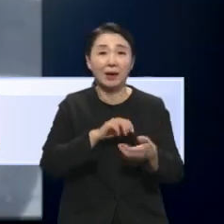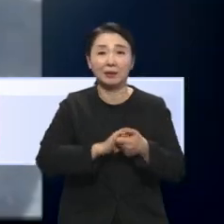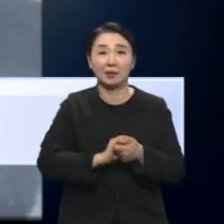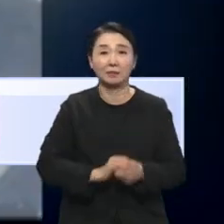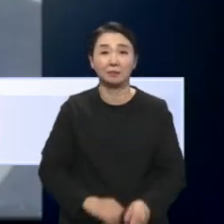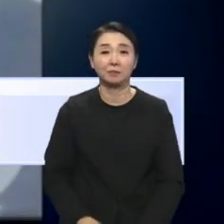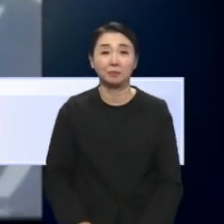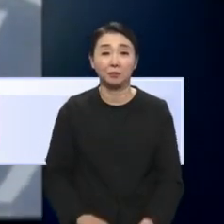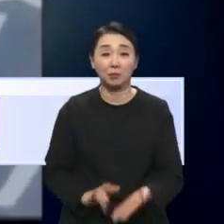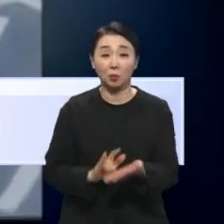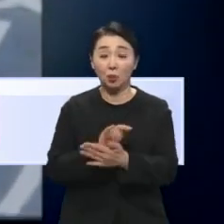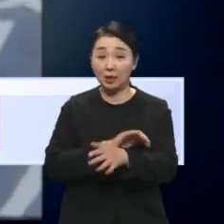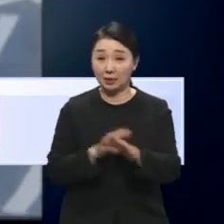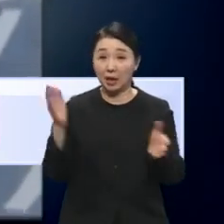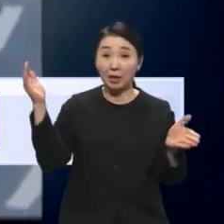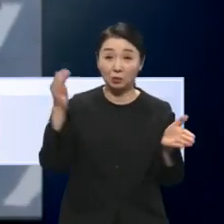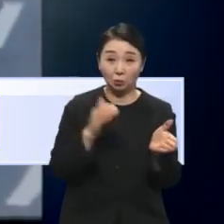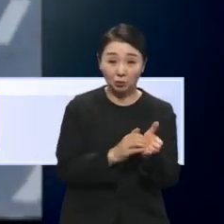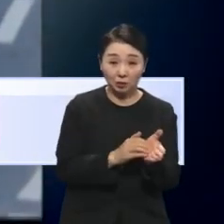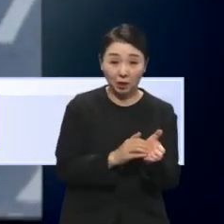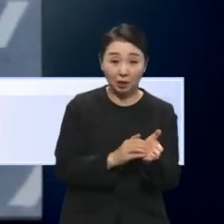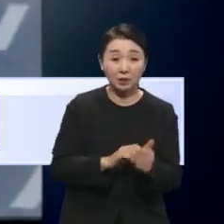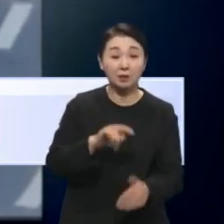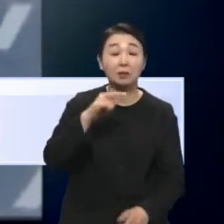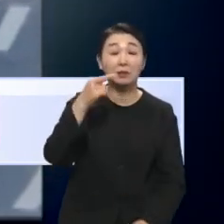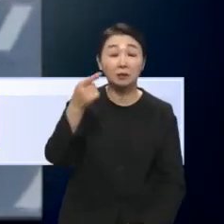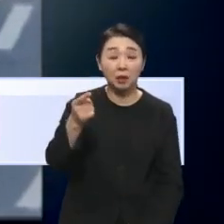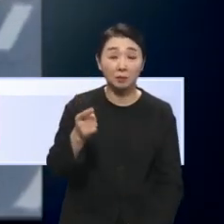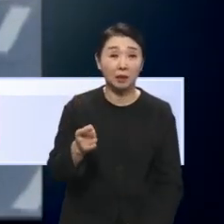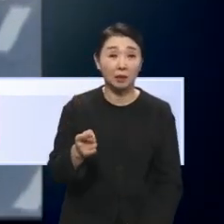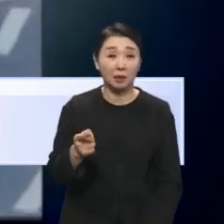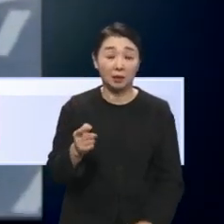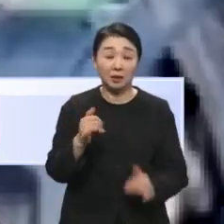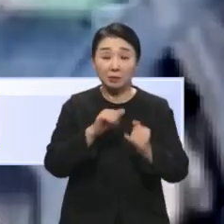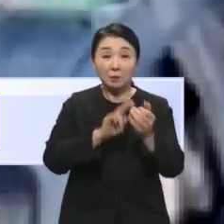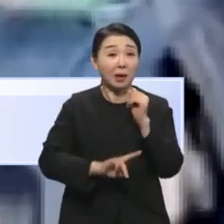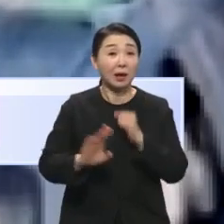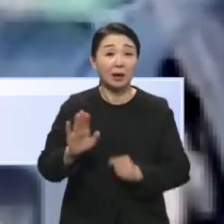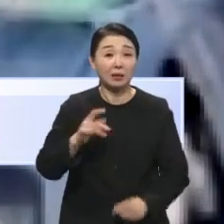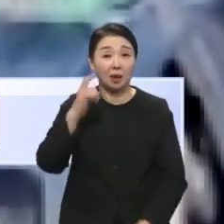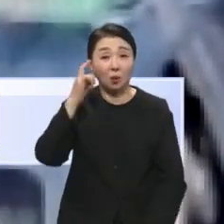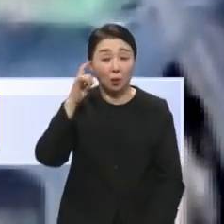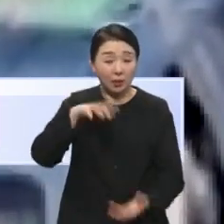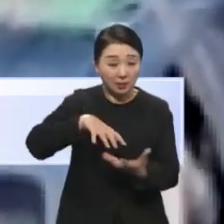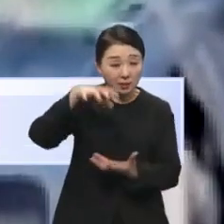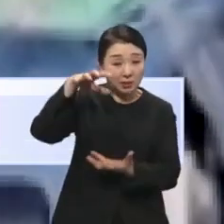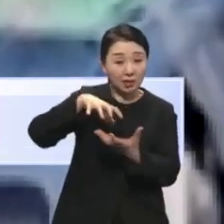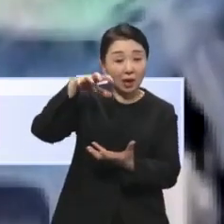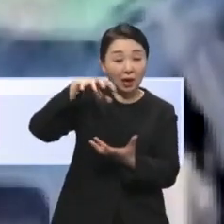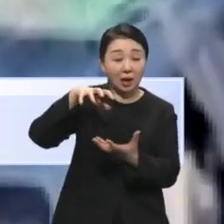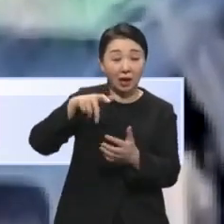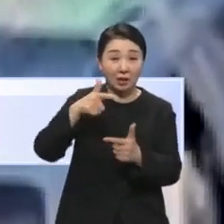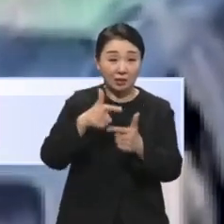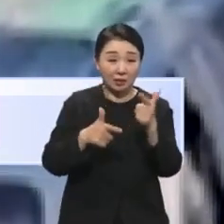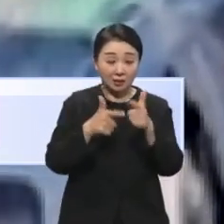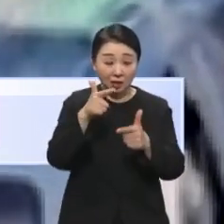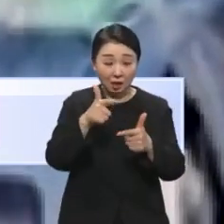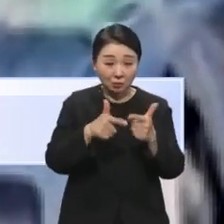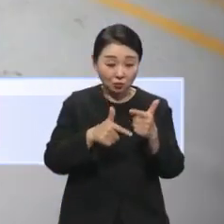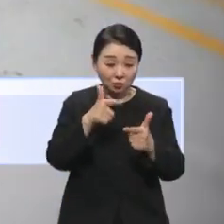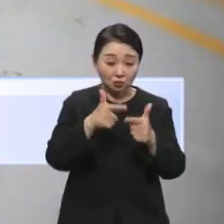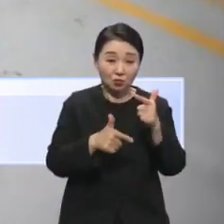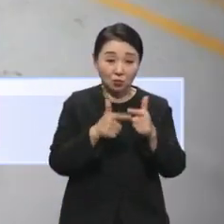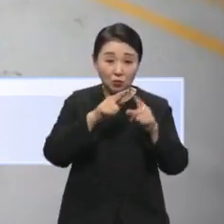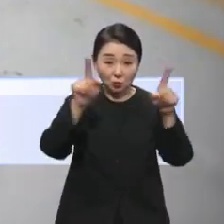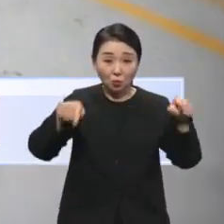성공적으로 도착을 했고 그다음에 이제 바로 그 시중에 그 유성한게 아닙니다 그 왜냐면 이제 그 양이 지금 그 나무도마 자체가 300개